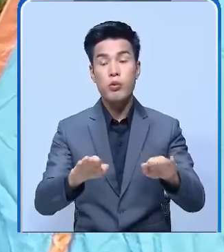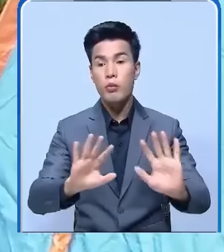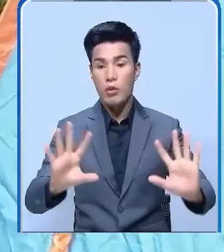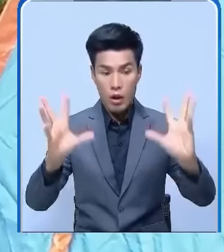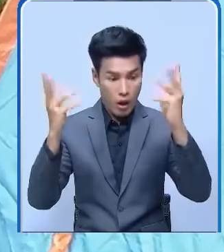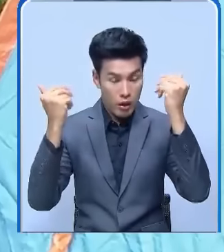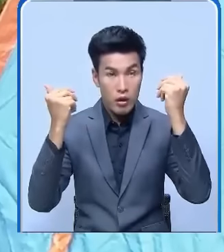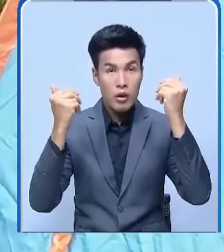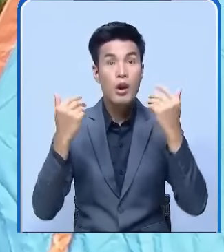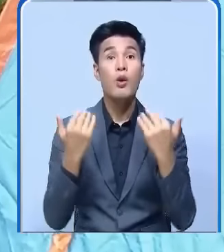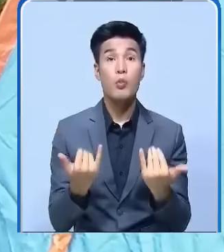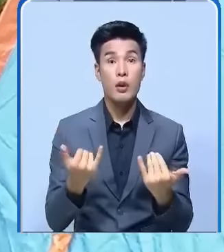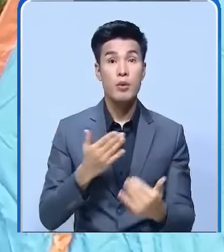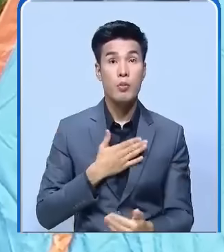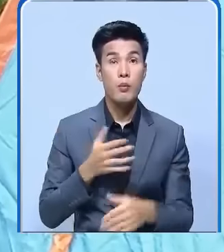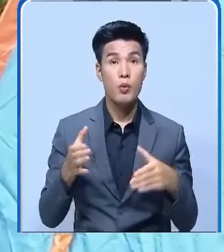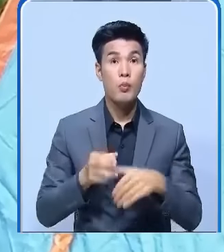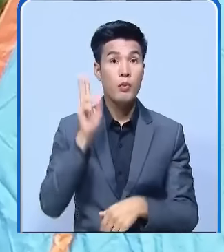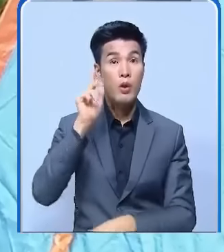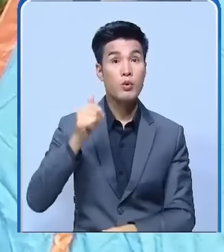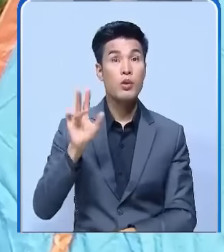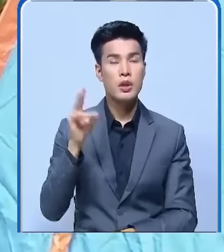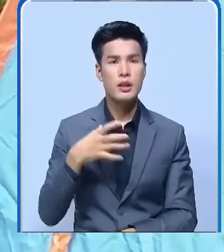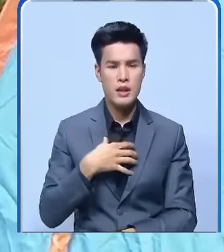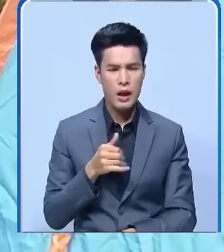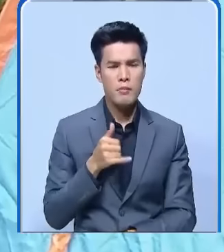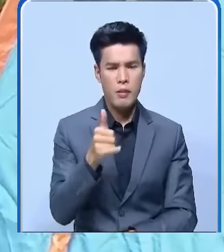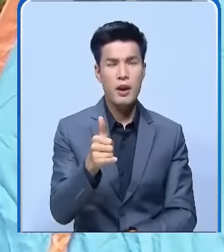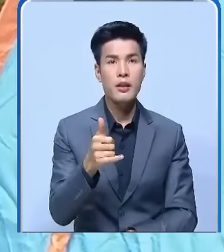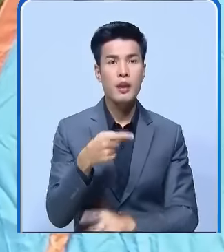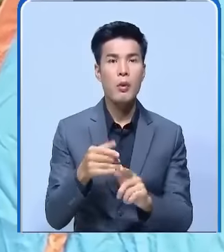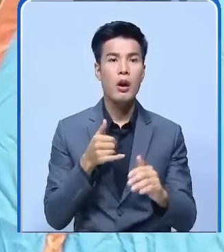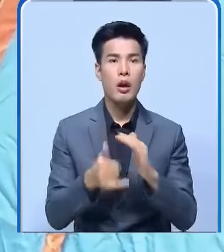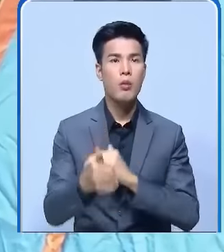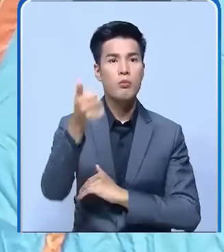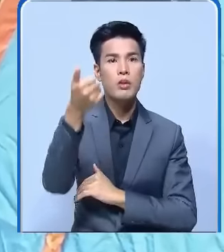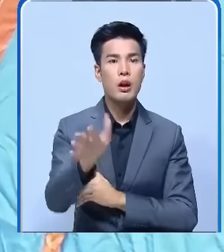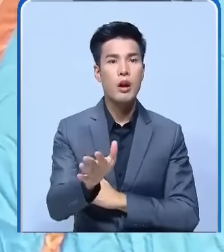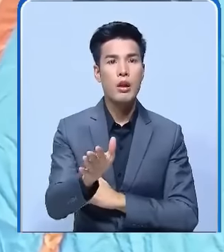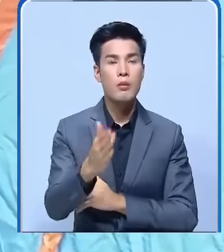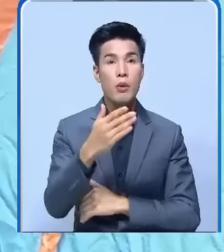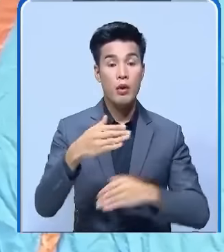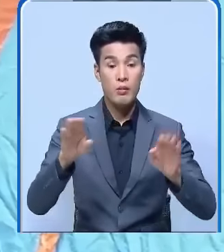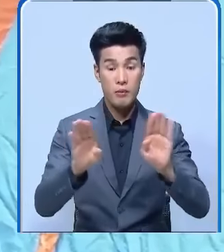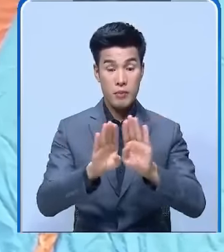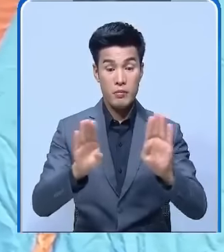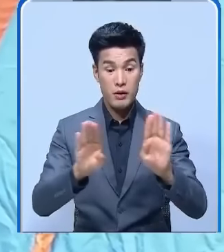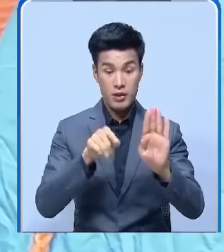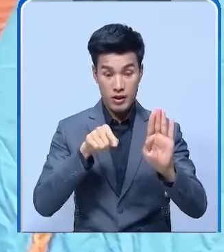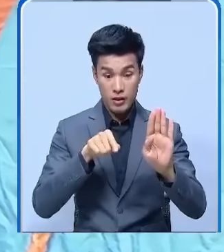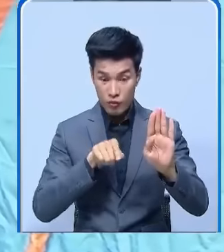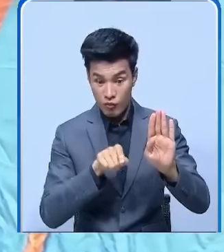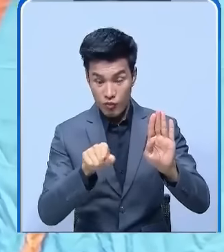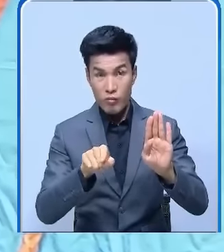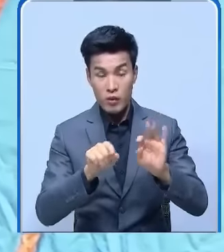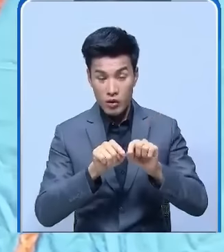าครับวันนี้ครับทีมข่าวเราพยายามจะเข้าไปในหมู่บ้านครับแต่ว่ายังคงเข้าไม่ได้นะครับเพราะว่าทางเข้าหมู่บ้านตั้งแต่ทางเข้าจนถึงในหมู่บ้านครับระยะท